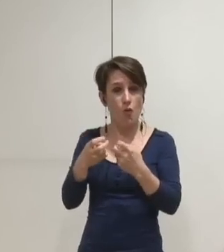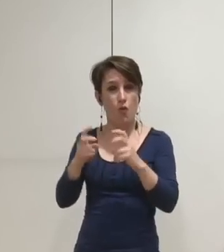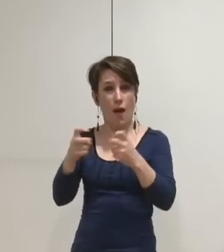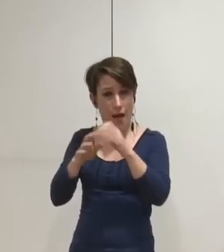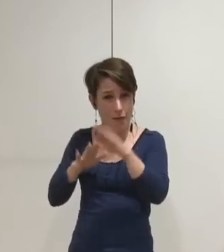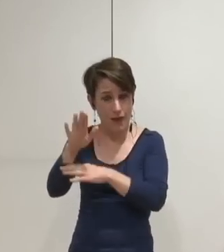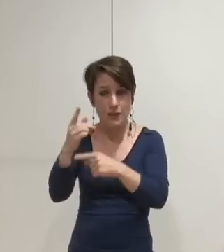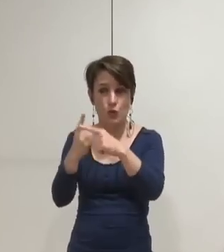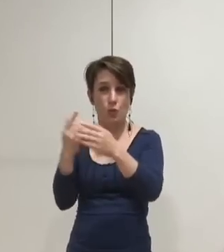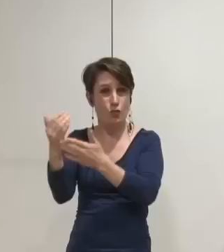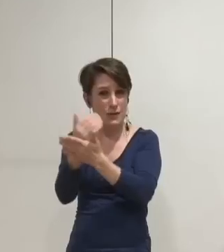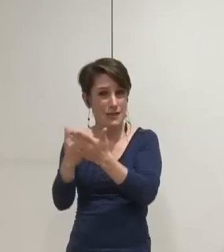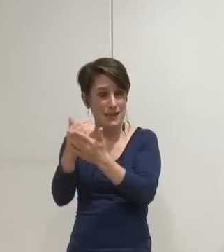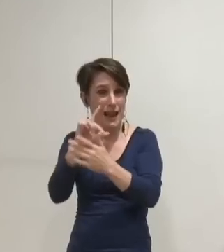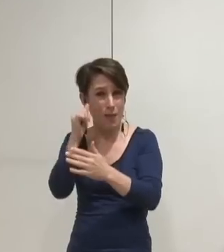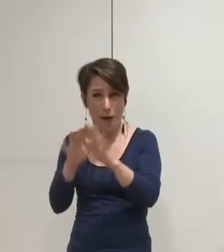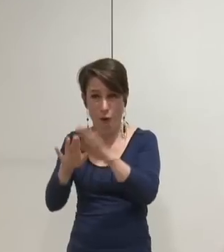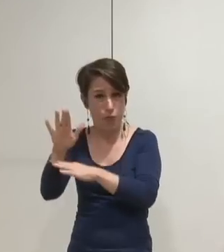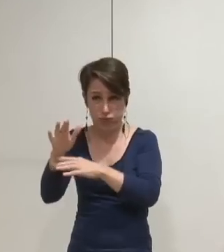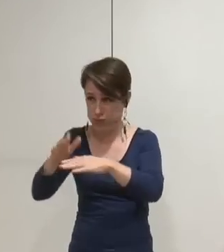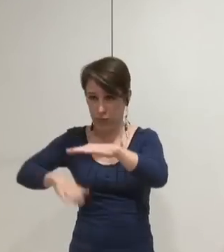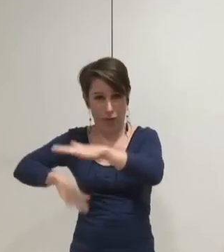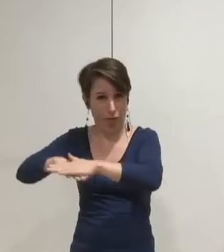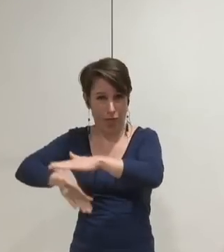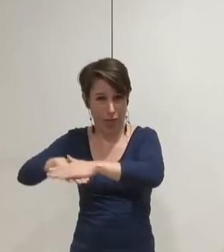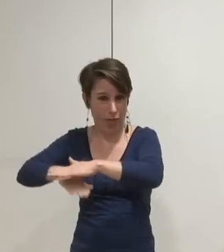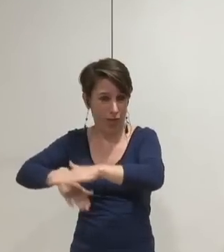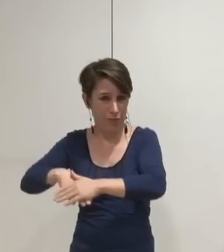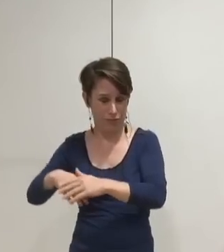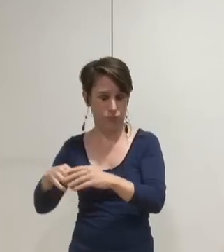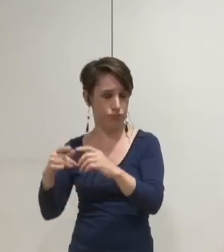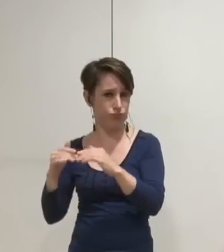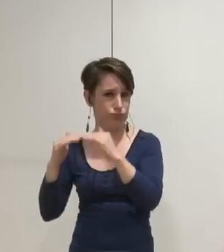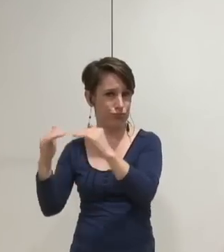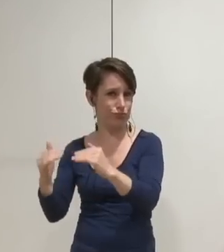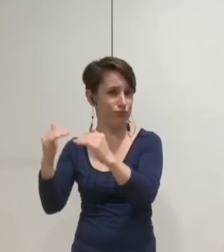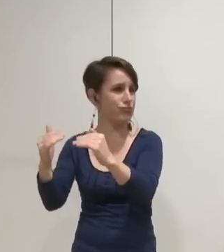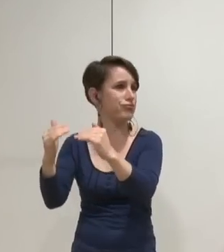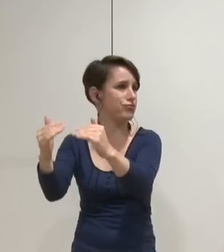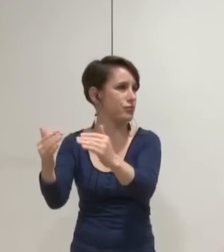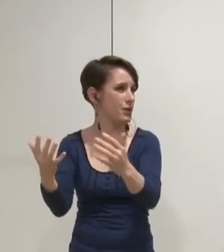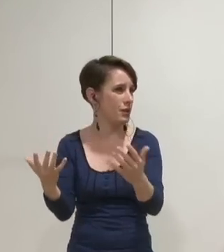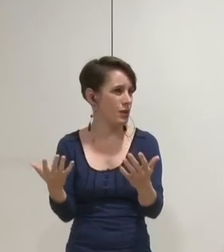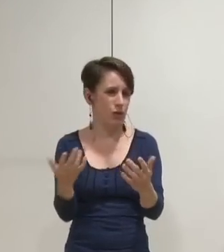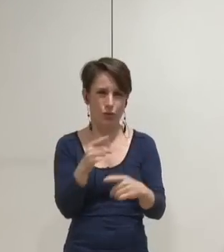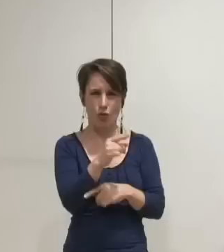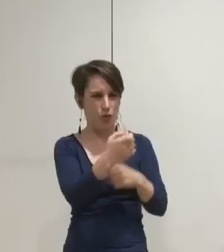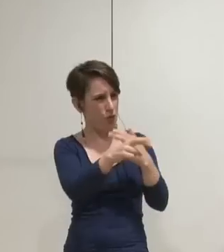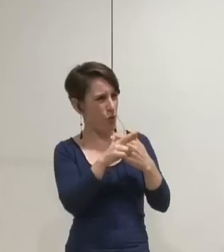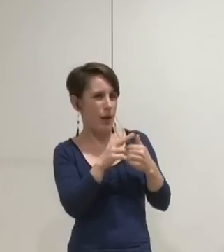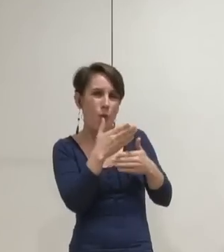parents sont au plus bas alors vous avez parti répondu à cette question j'aimerais bien que ça soit très